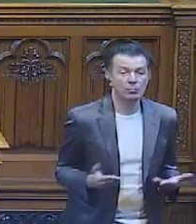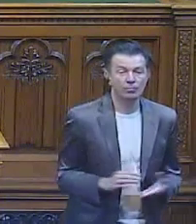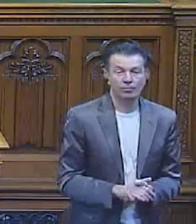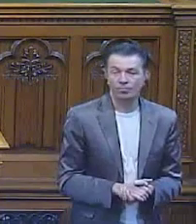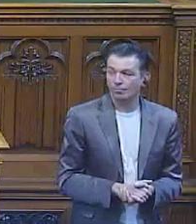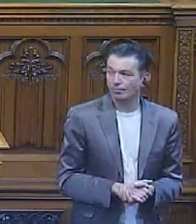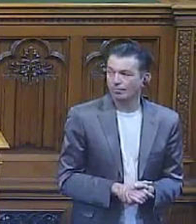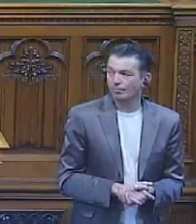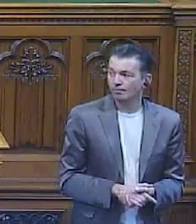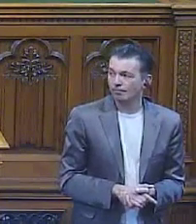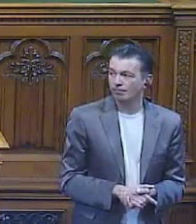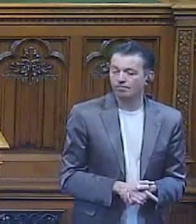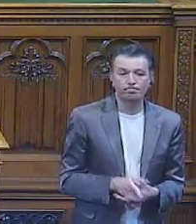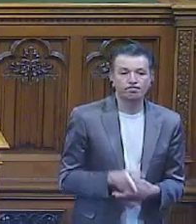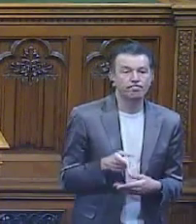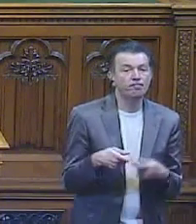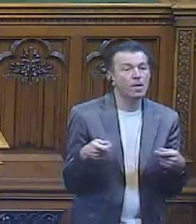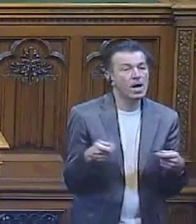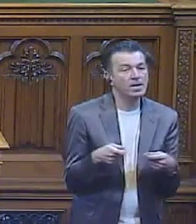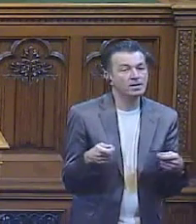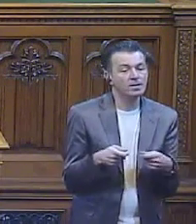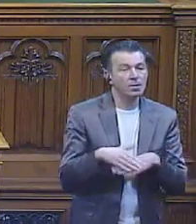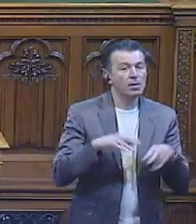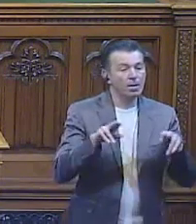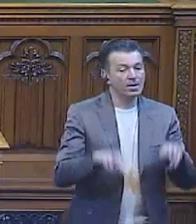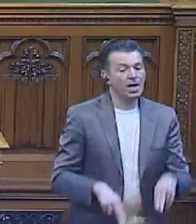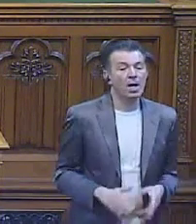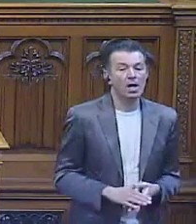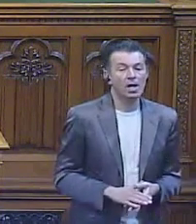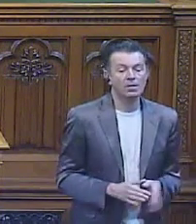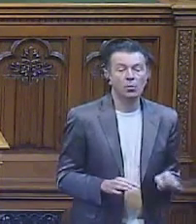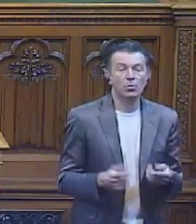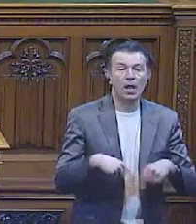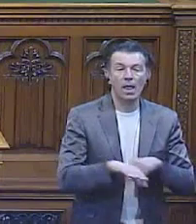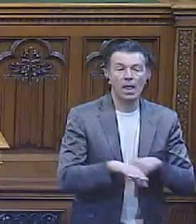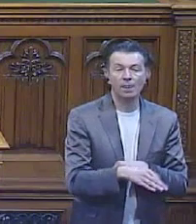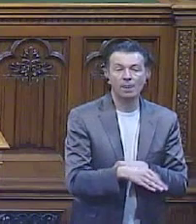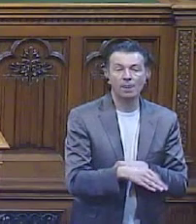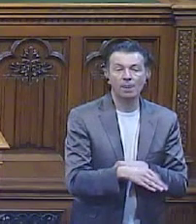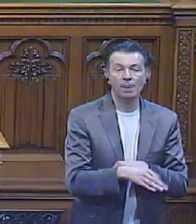Nämlich gegen diese Maßnahmen wurde entweder im Gemeinderat oder Landtag